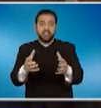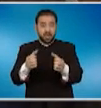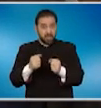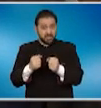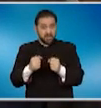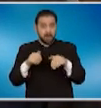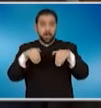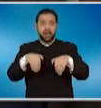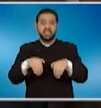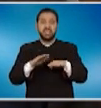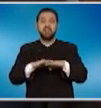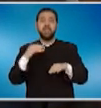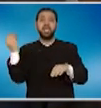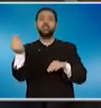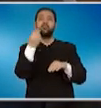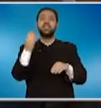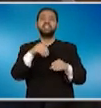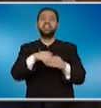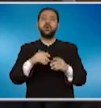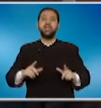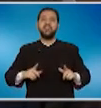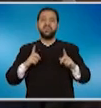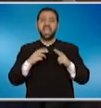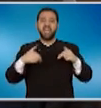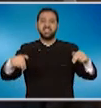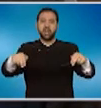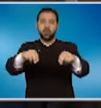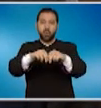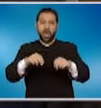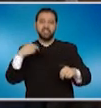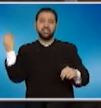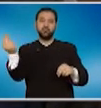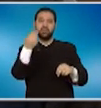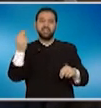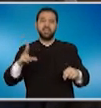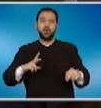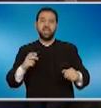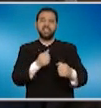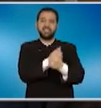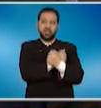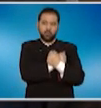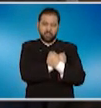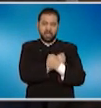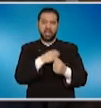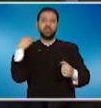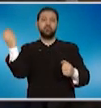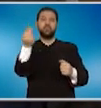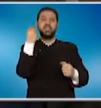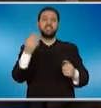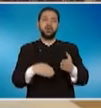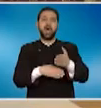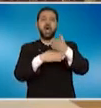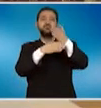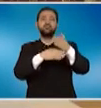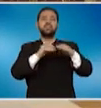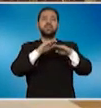morală, devine tuturor toate, ca să zicem așa. Devine cotrupesc asemenea nouă. Noi, la rândul